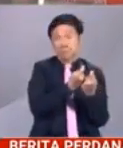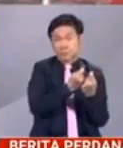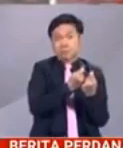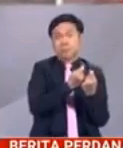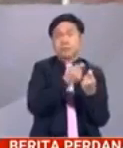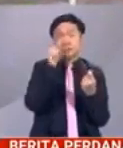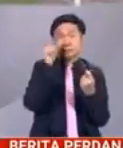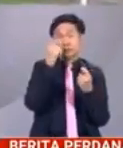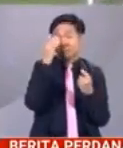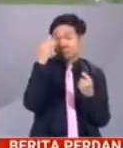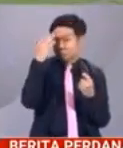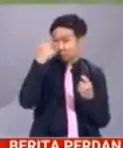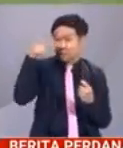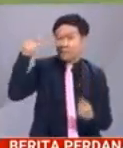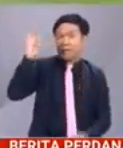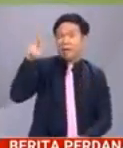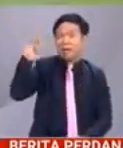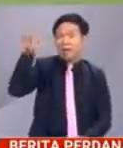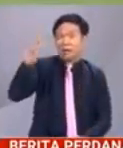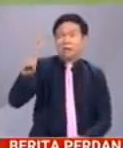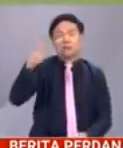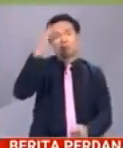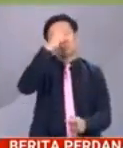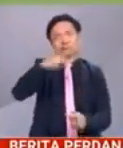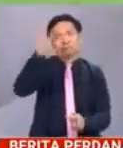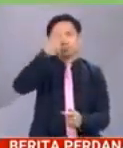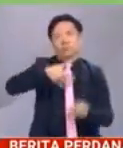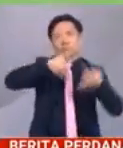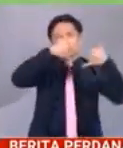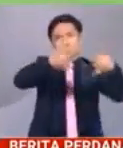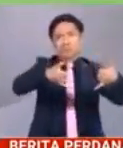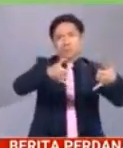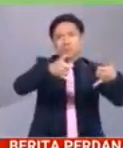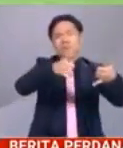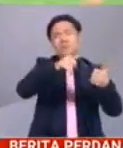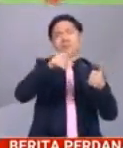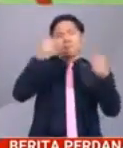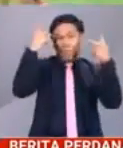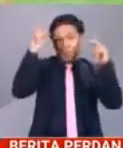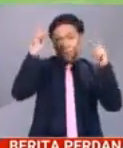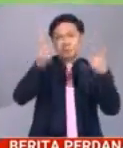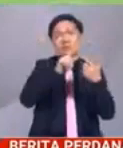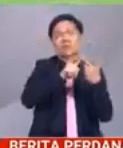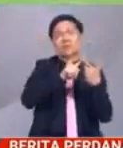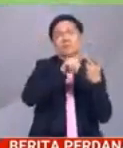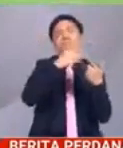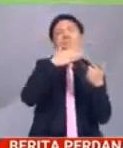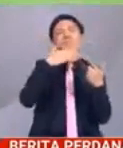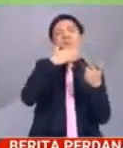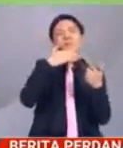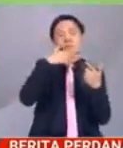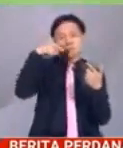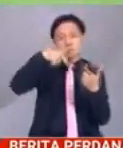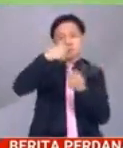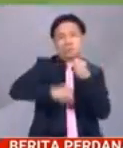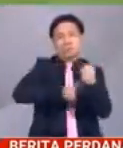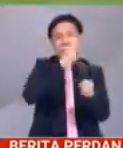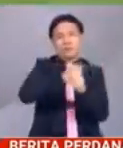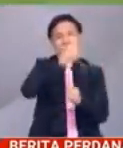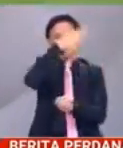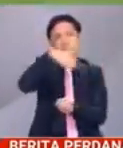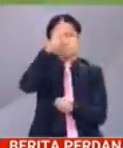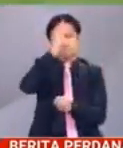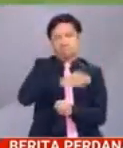mengumkan pembatalan Piala Presiden piala belia dan Liga futsal perdana misi MPV musim 2012